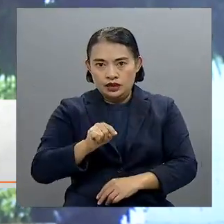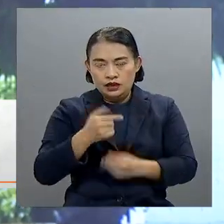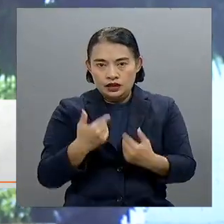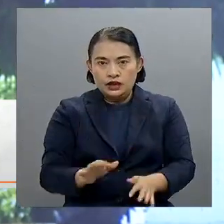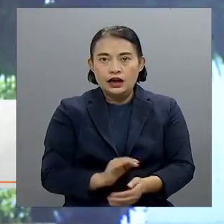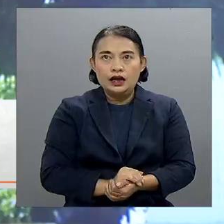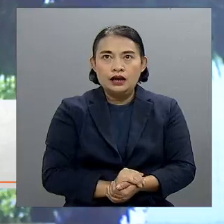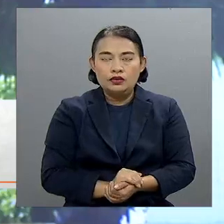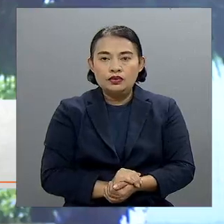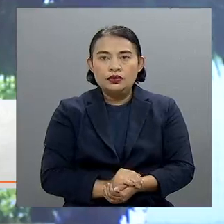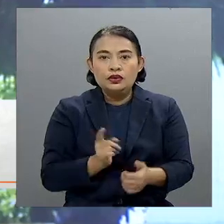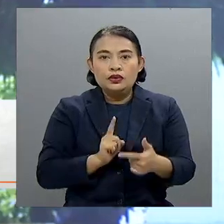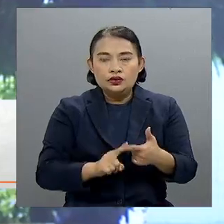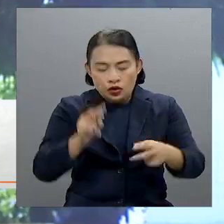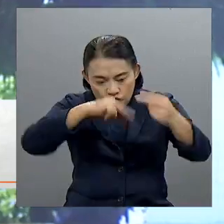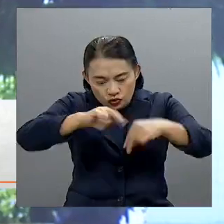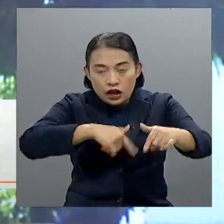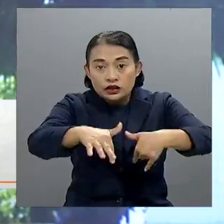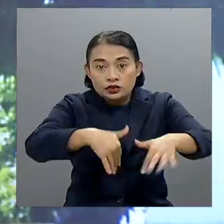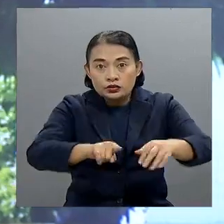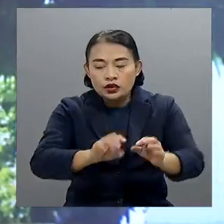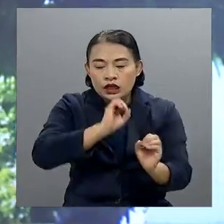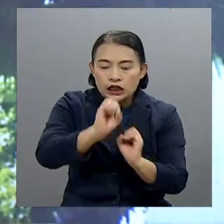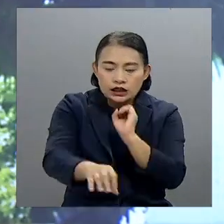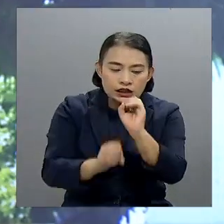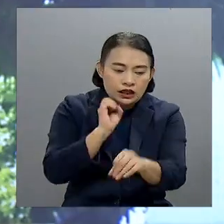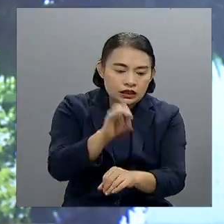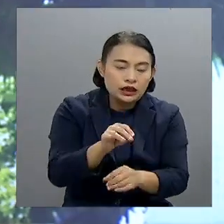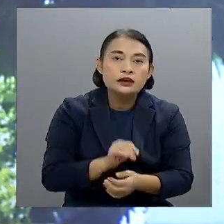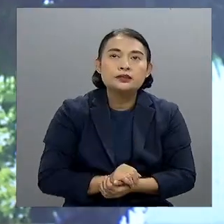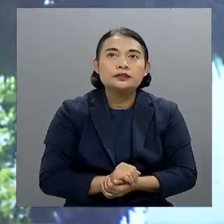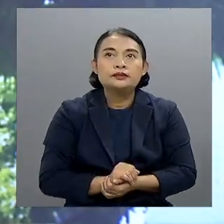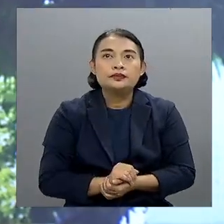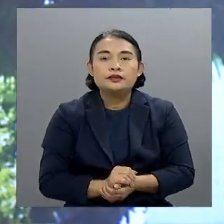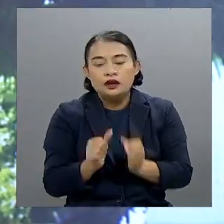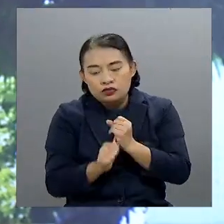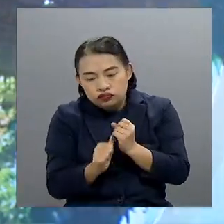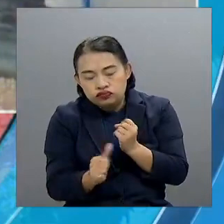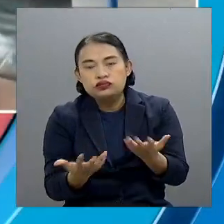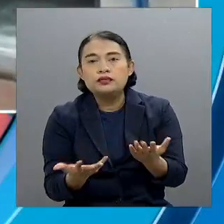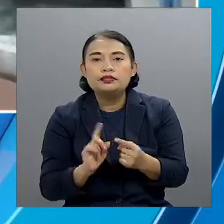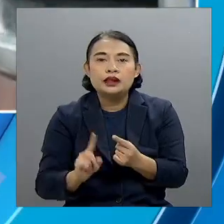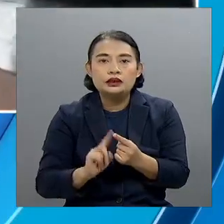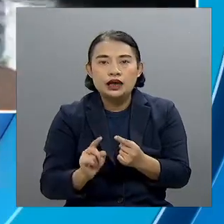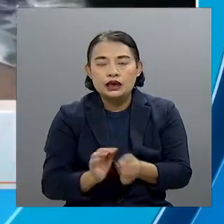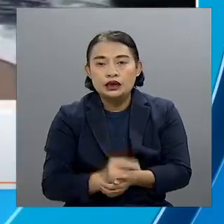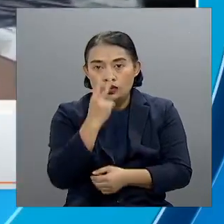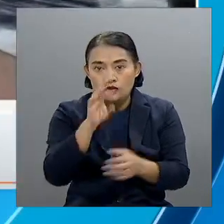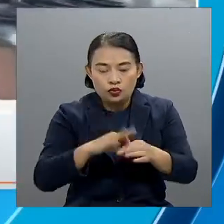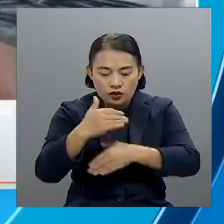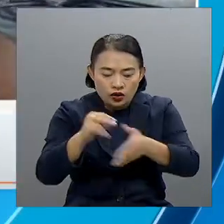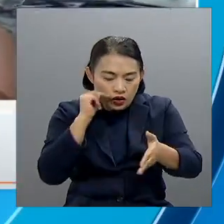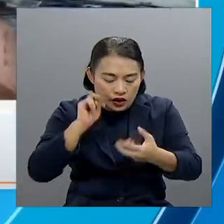นนะคะคือเรื่องของการจัดการขยะเรื่องของการจัดการสิ่งขับถ่ายเนาะถ้าหากว่าซ่วมมีปัญหาอย่างเงี้ยนะคะแล้ว